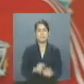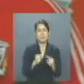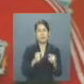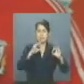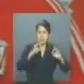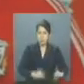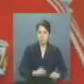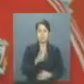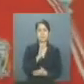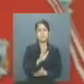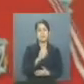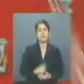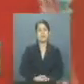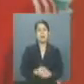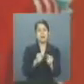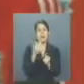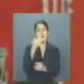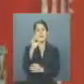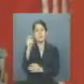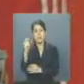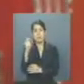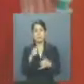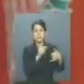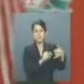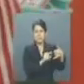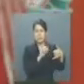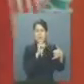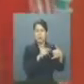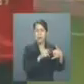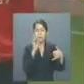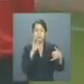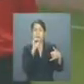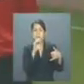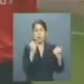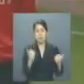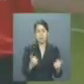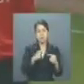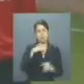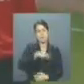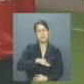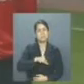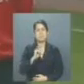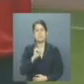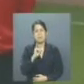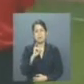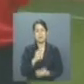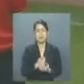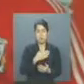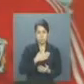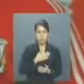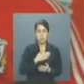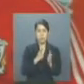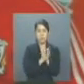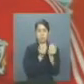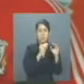าจาก FA นะครับซัวเรสได้ทวิตเตอร์โดยบอกว่าวันนี้ถือเป็นวันที่ย่ำแย่สำหรับเขาและครอบครัวเป็นอย่างมากขอบคุณส